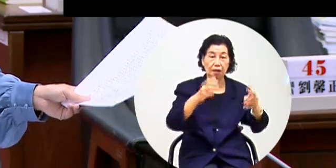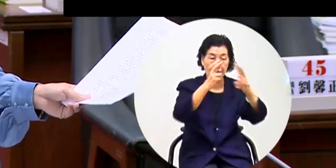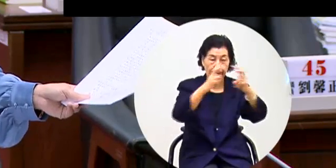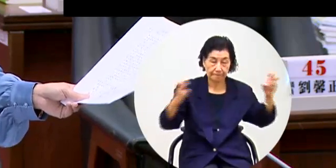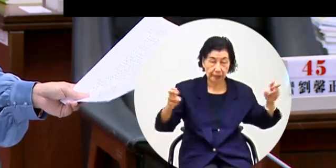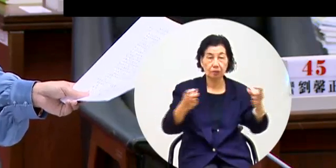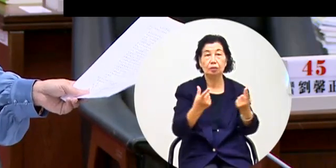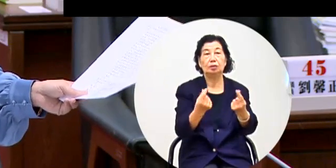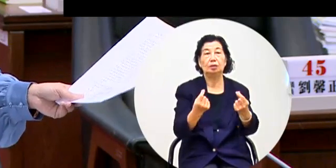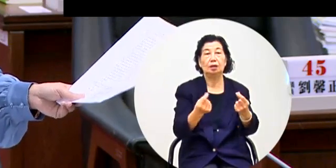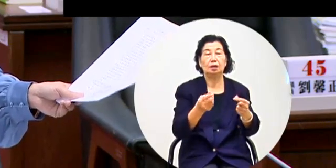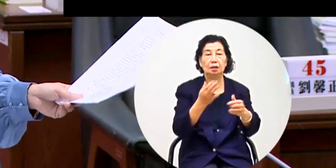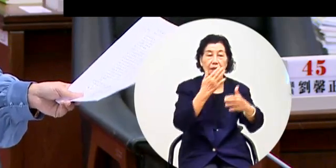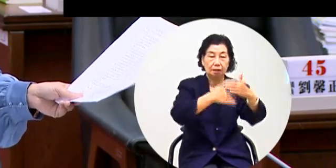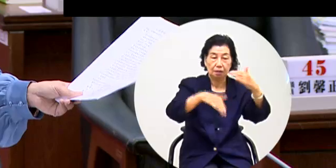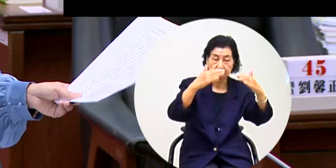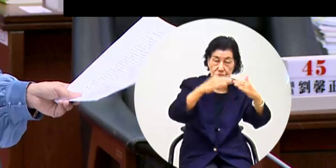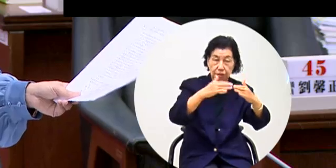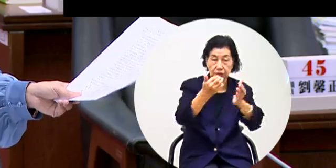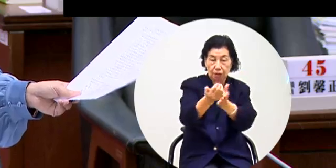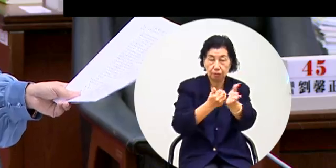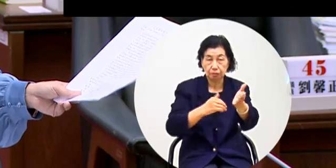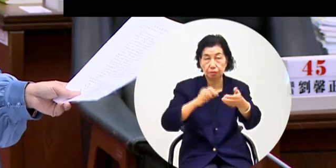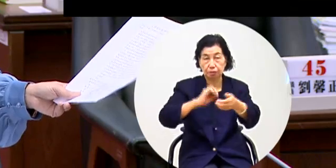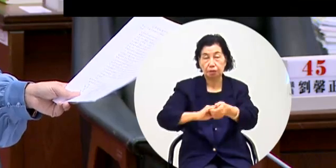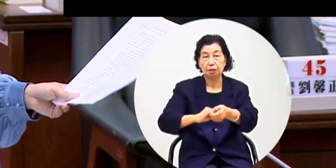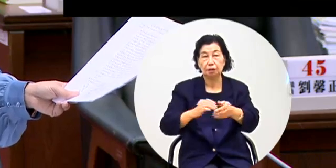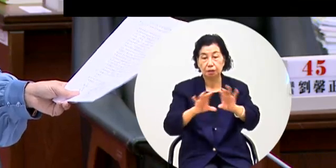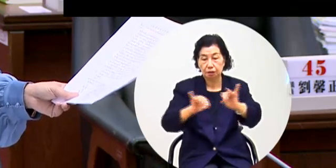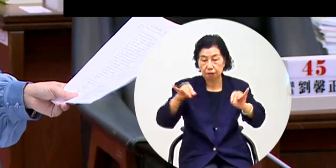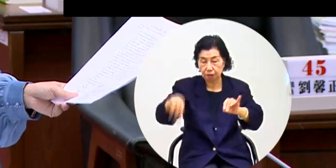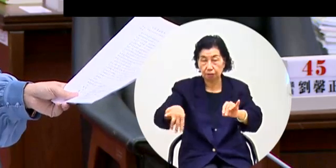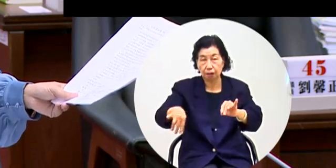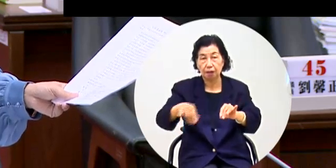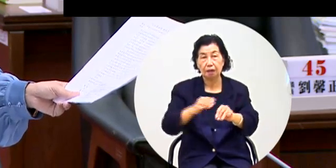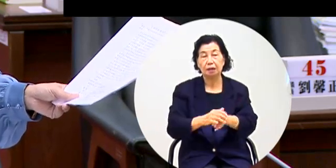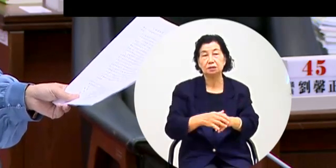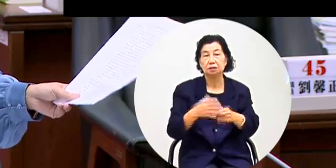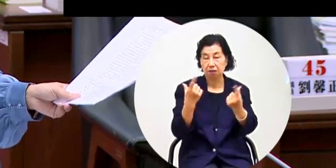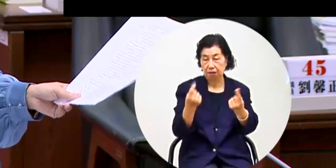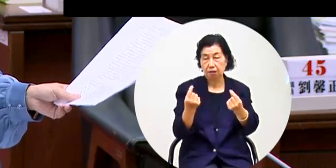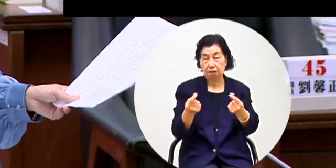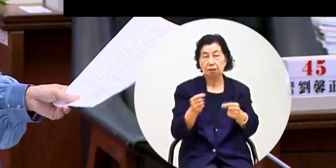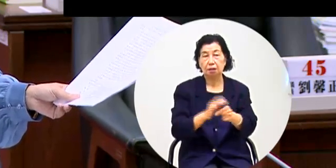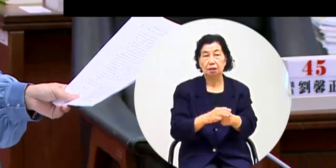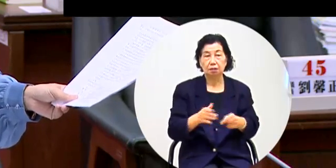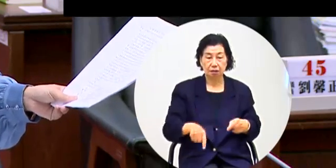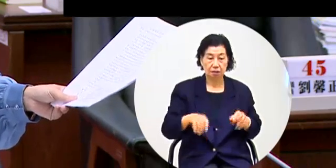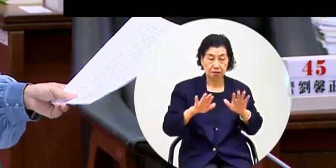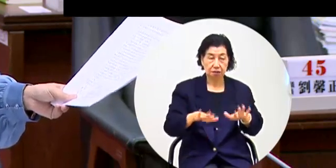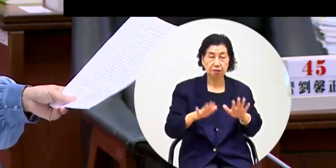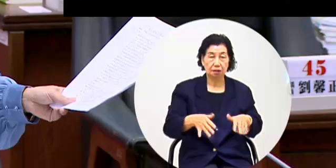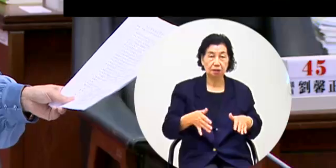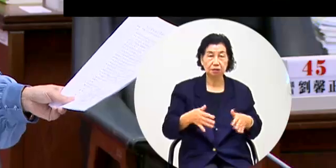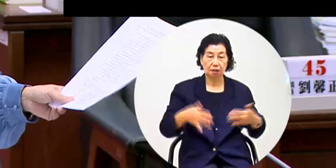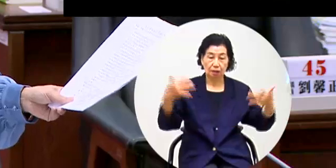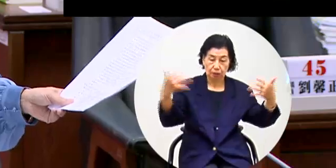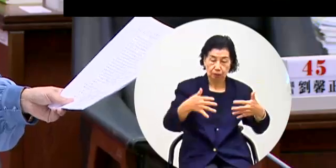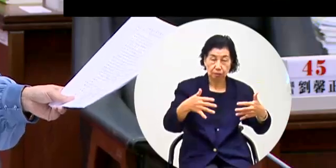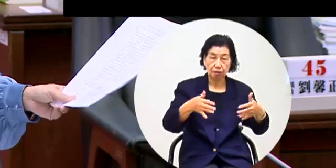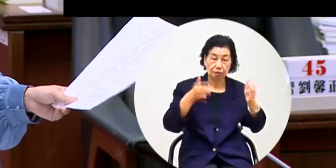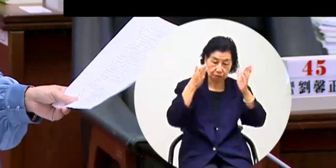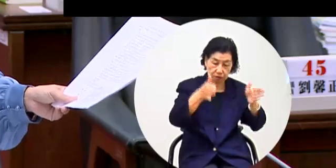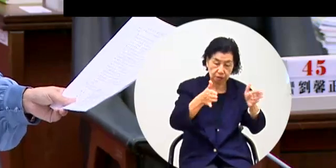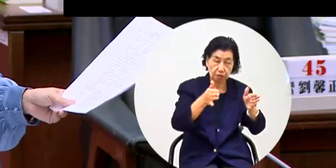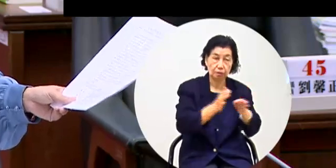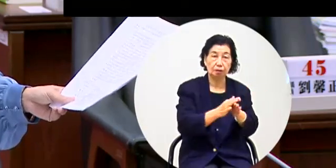些都是问题。那我们怎么样去面对这些民众？把基本上面现在要做迁村计划书，也必须要